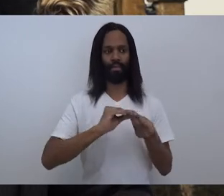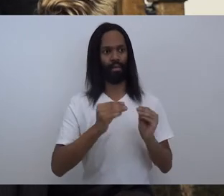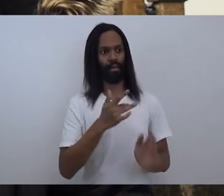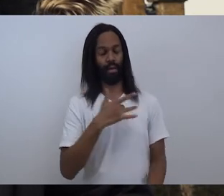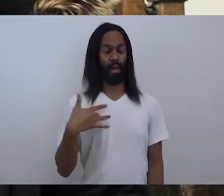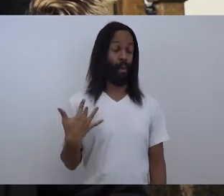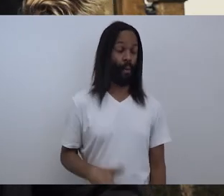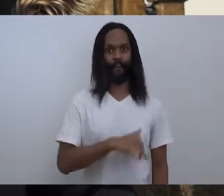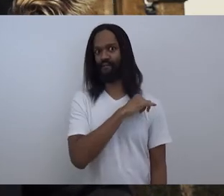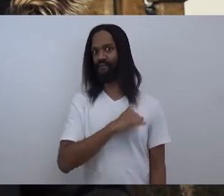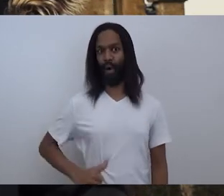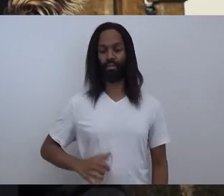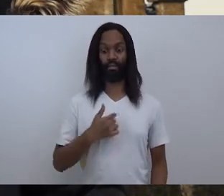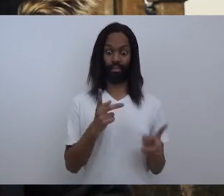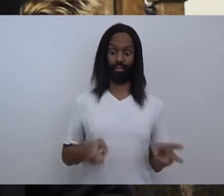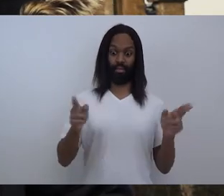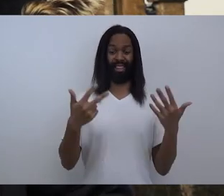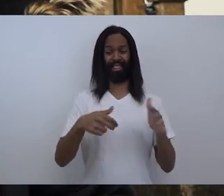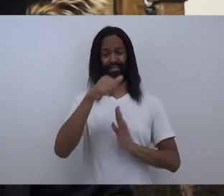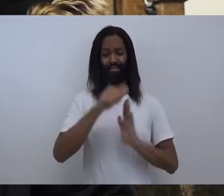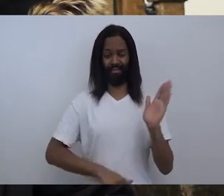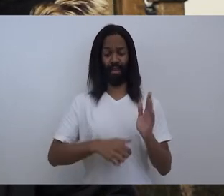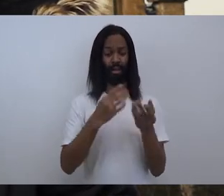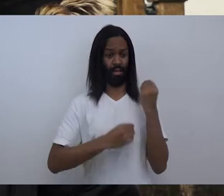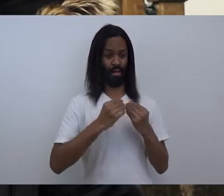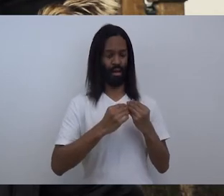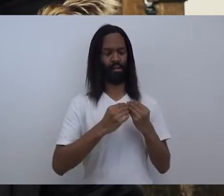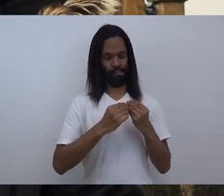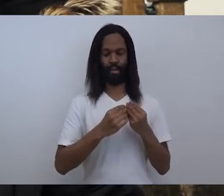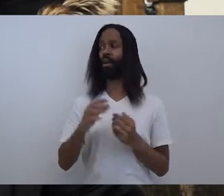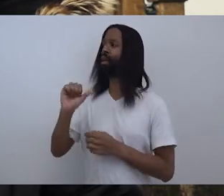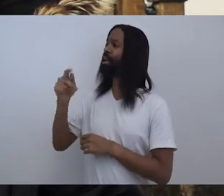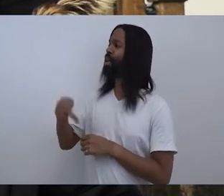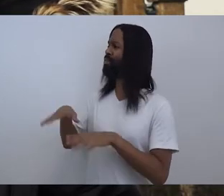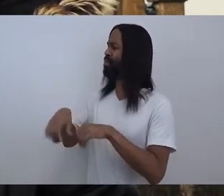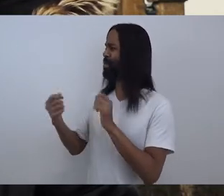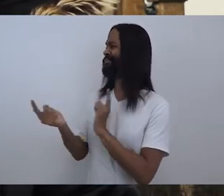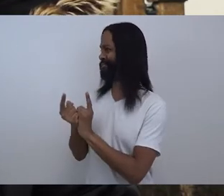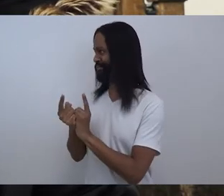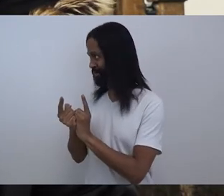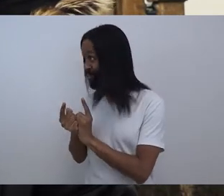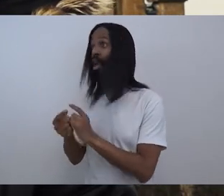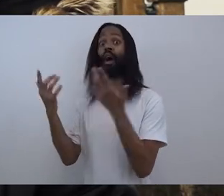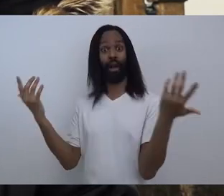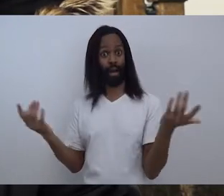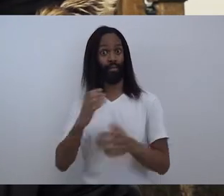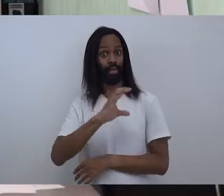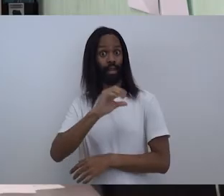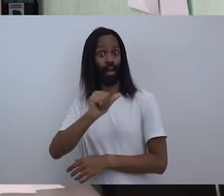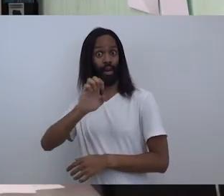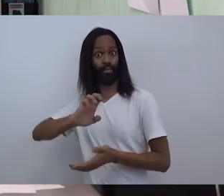qui m'ont valu donc 18 mois de traitement, j'ai pu récupérer grâce à Cap Emploi un premier CAE dans une